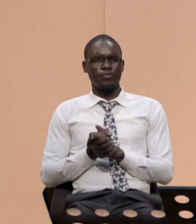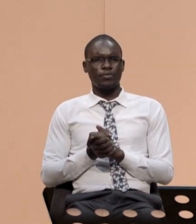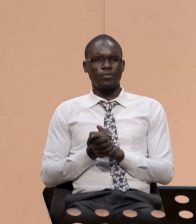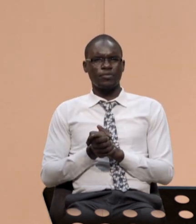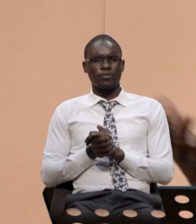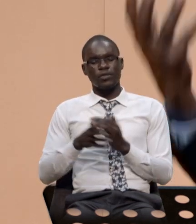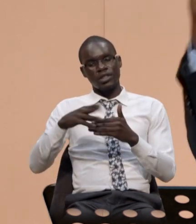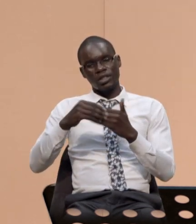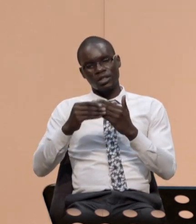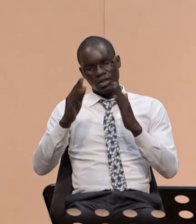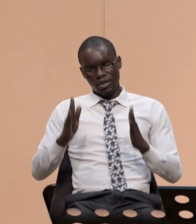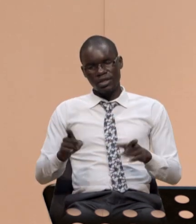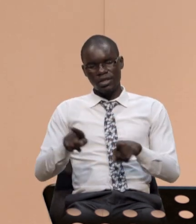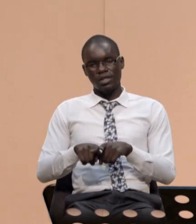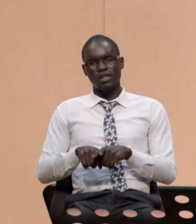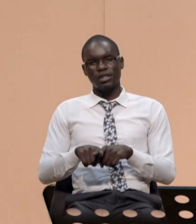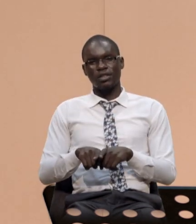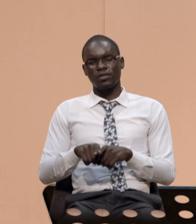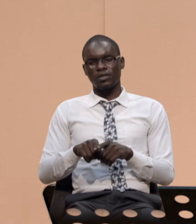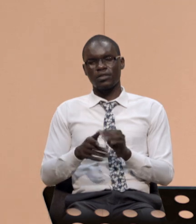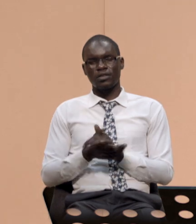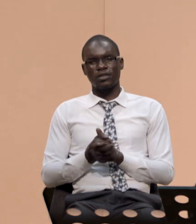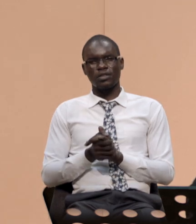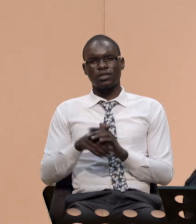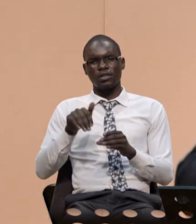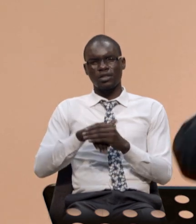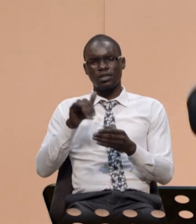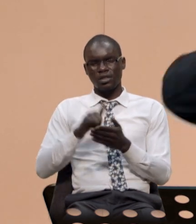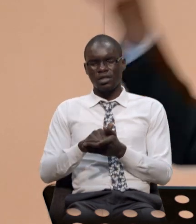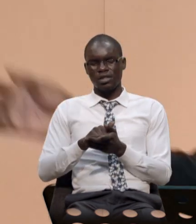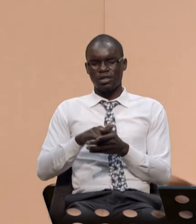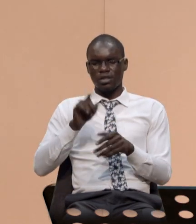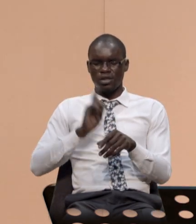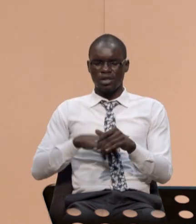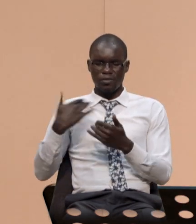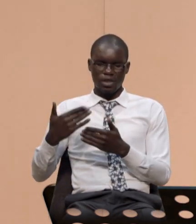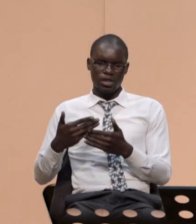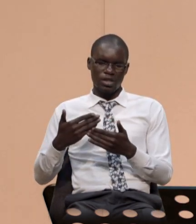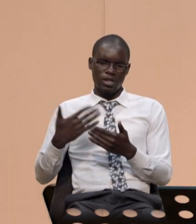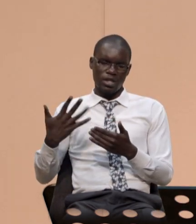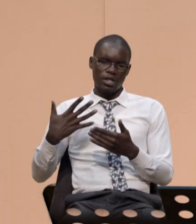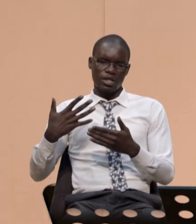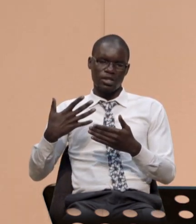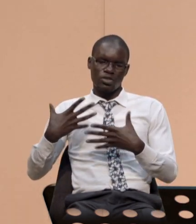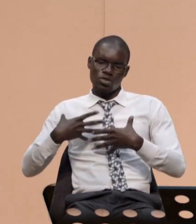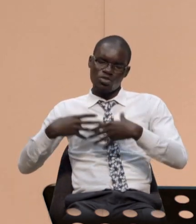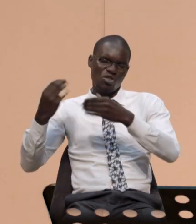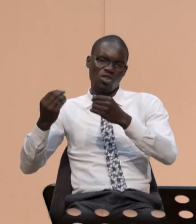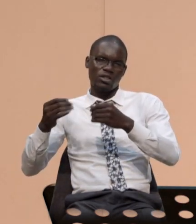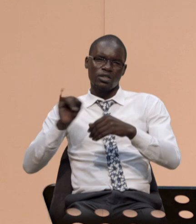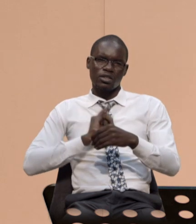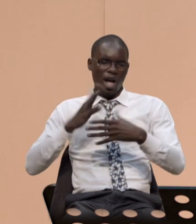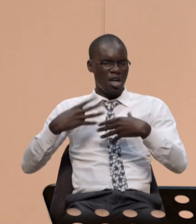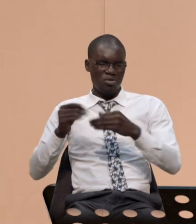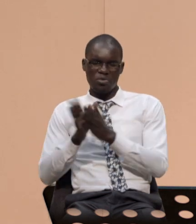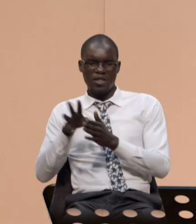is the creator, anaweza kuumba chochote kile. Katika hali hiyo, when things fly away, Ayubu akasema, no, I will not fly away